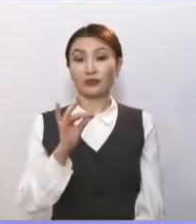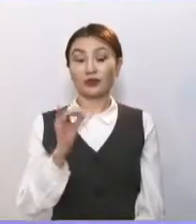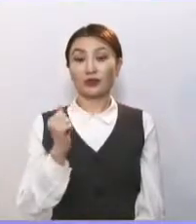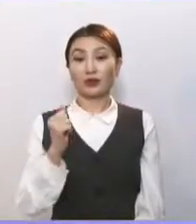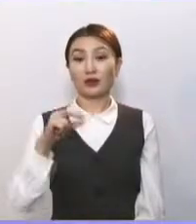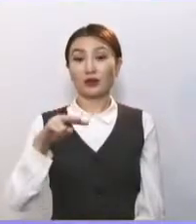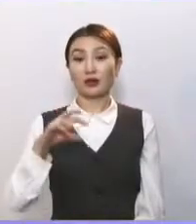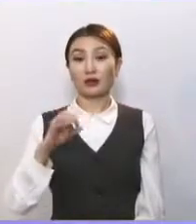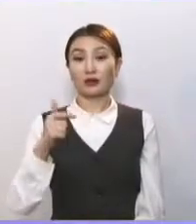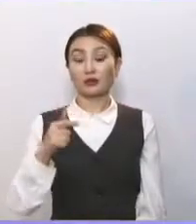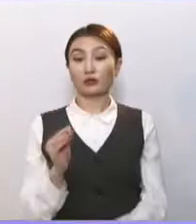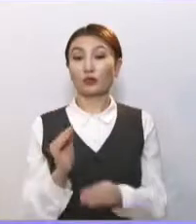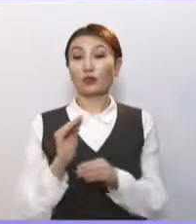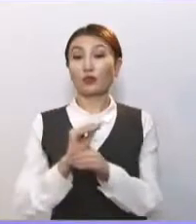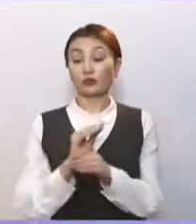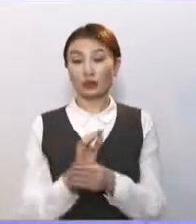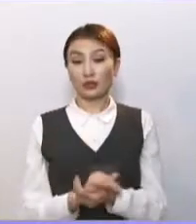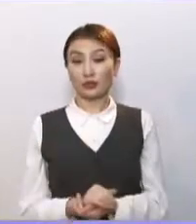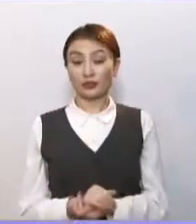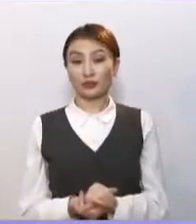Диалогду толуктагыла.